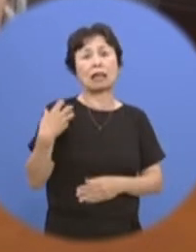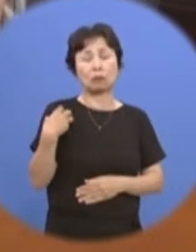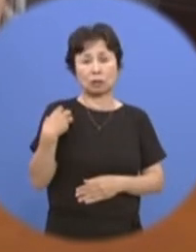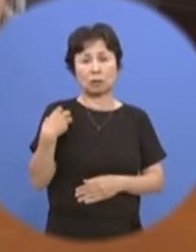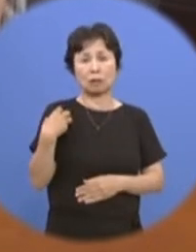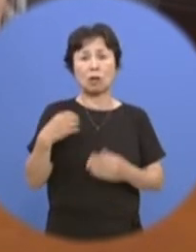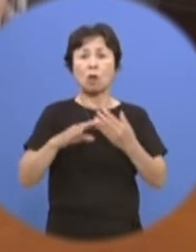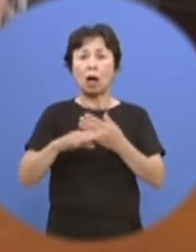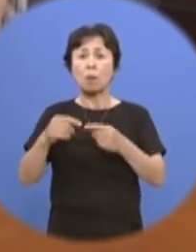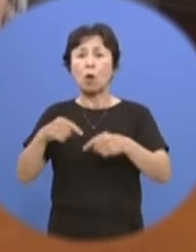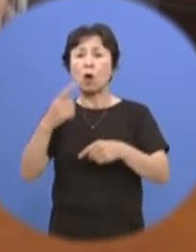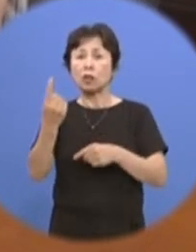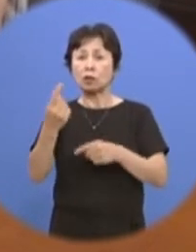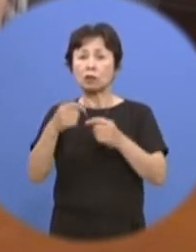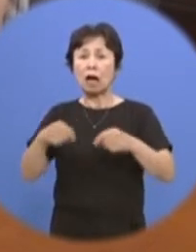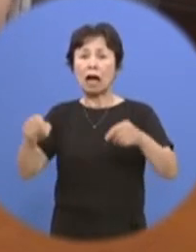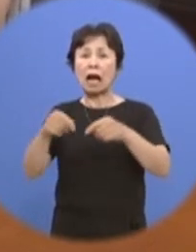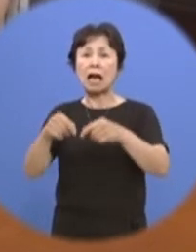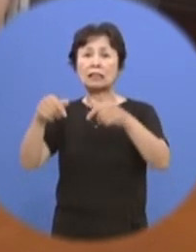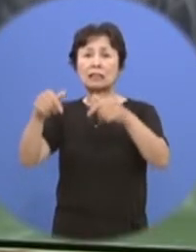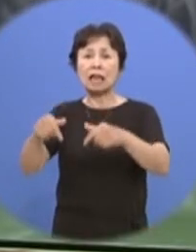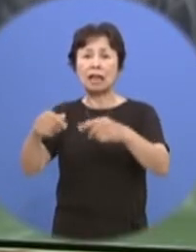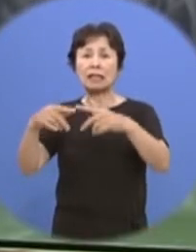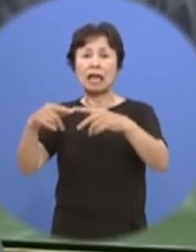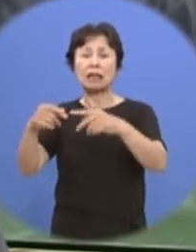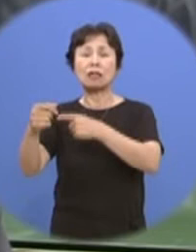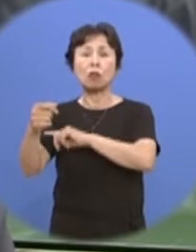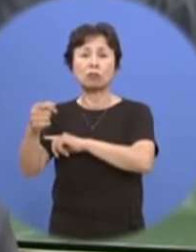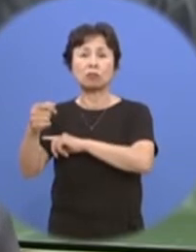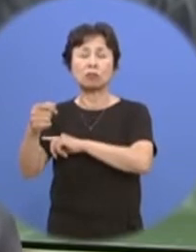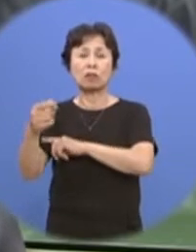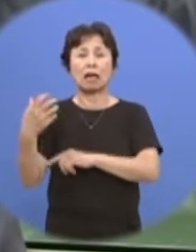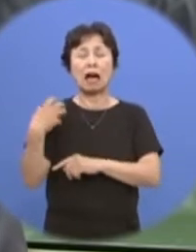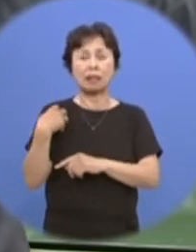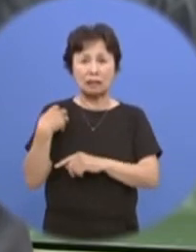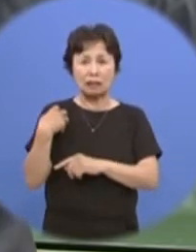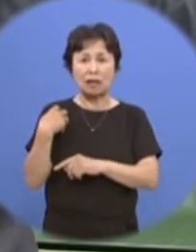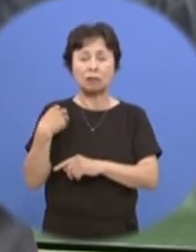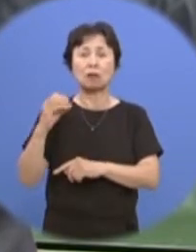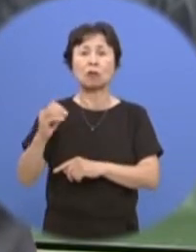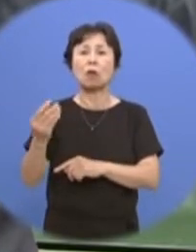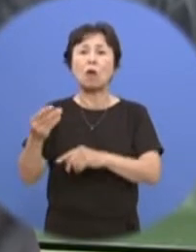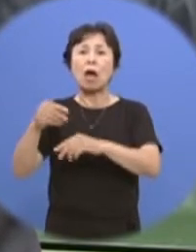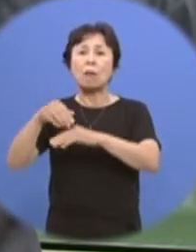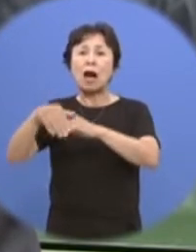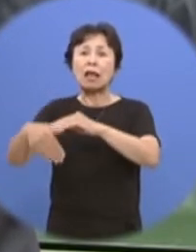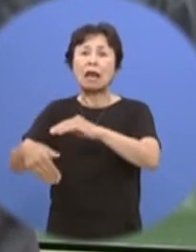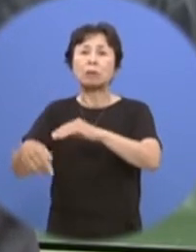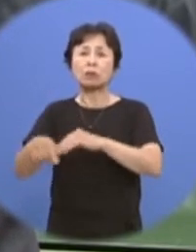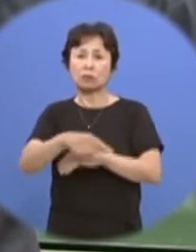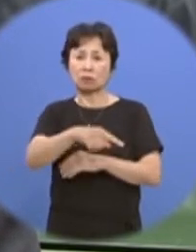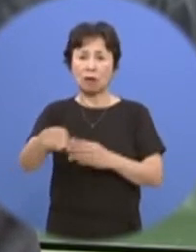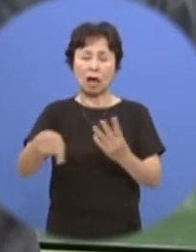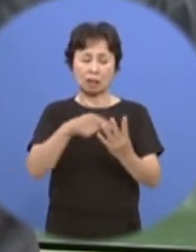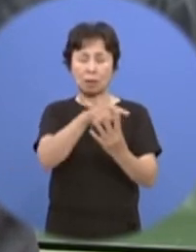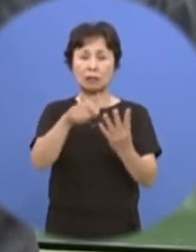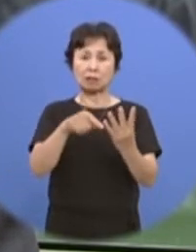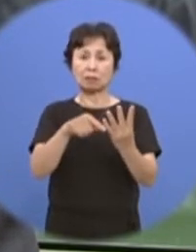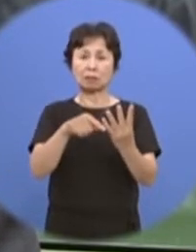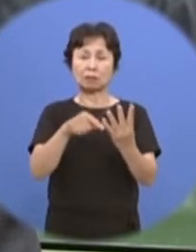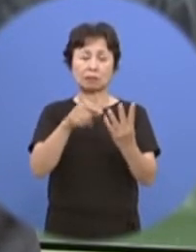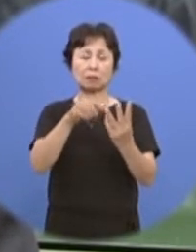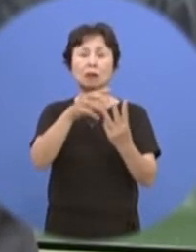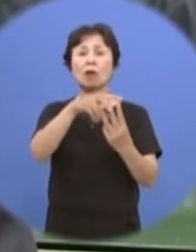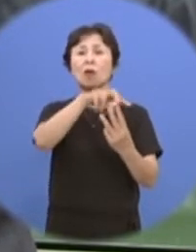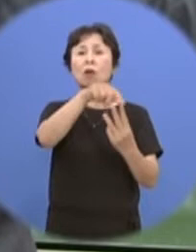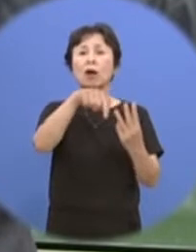関西電力管理の音山ダムというのが大きなダムとしてありますね、 はい、 で一部ね、この県管理のダムも